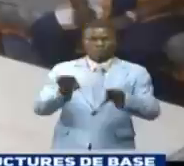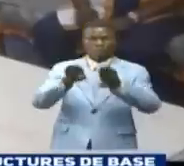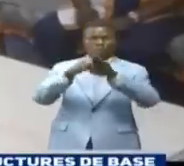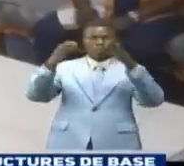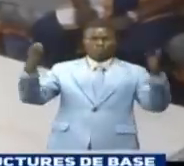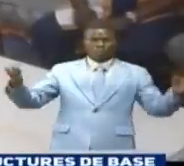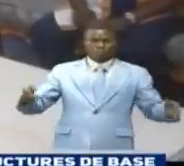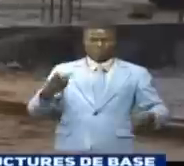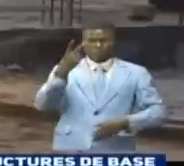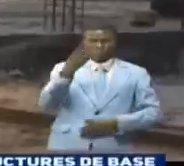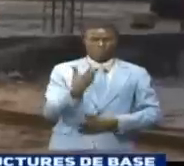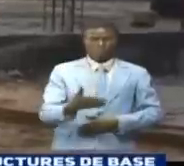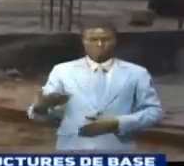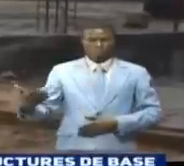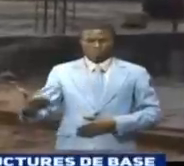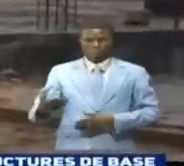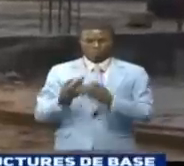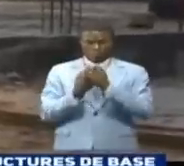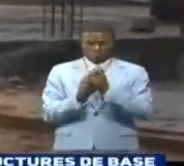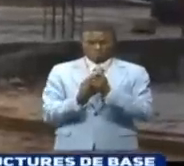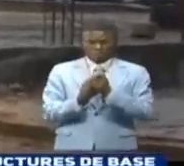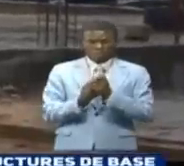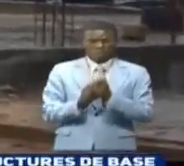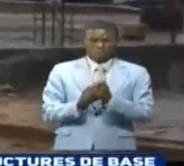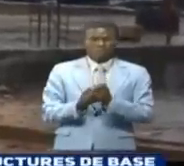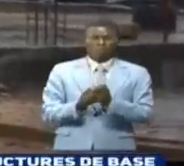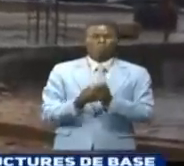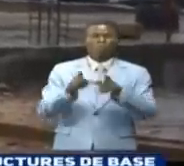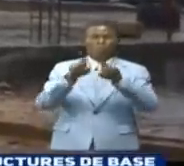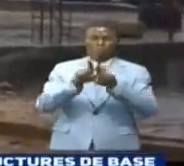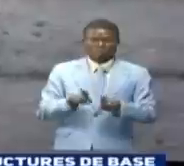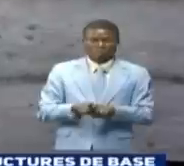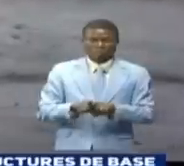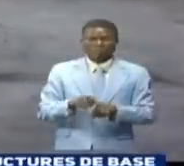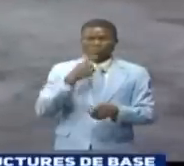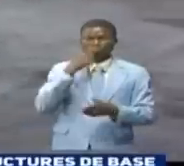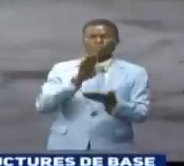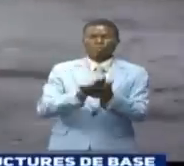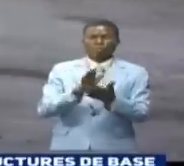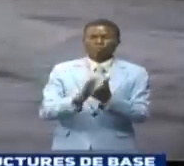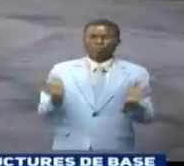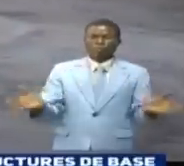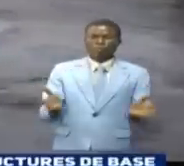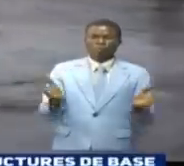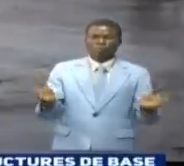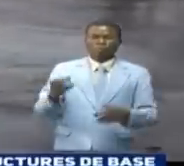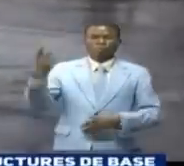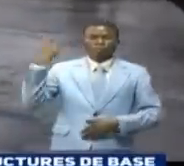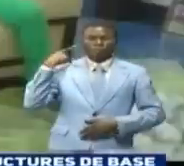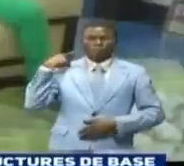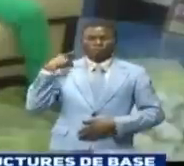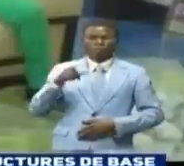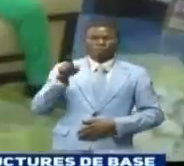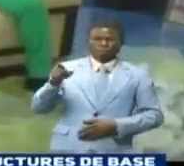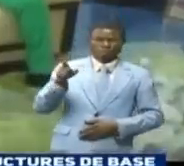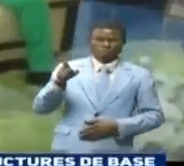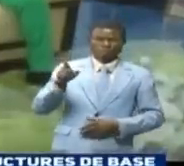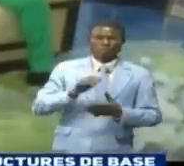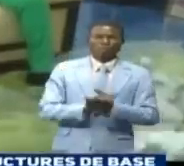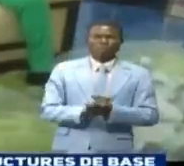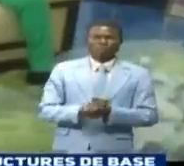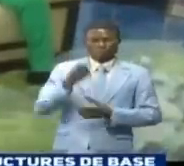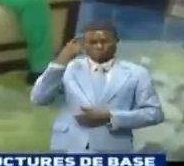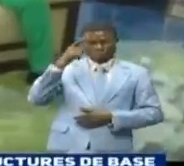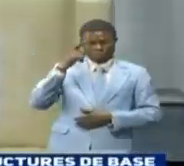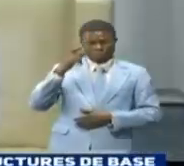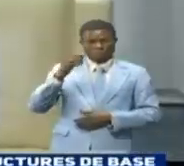ces deux ouvrages dans les tout prochains jours, a à cette occasion félicité et encouragé le député Edi Ieli Molangi pour